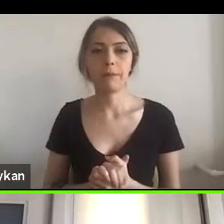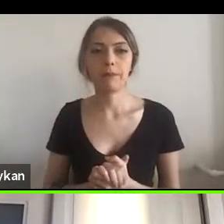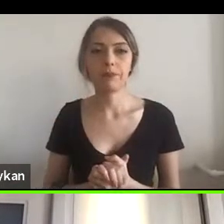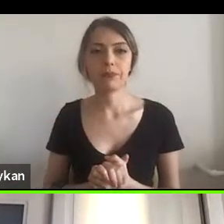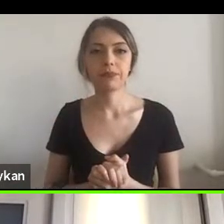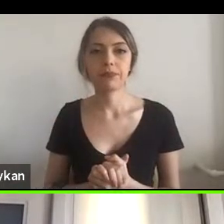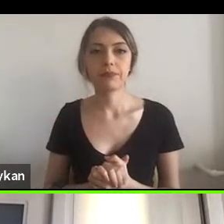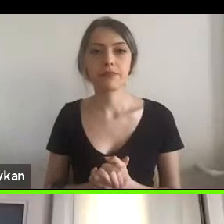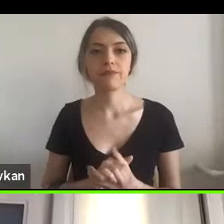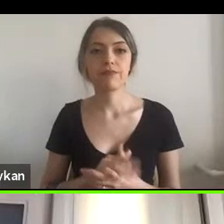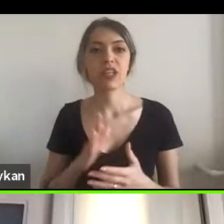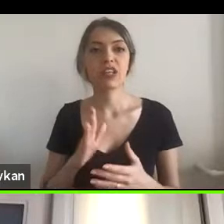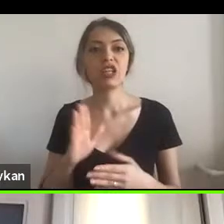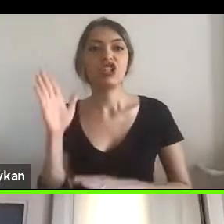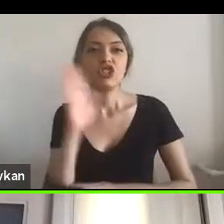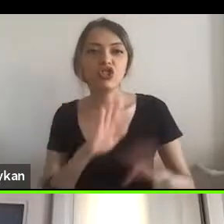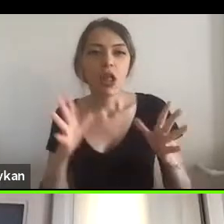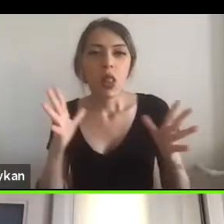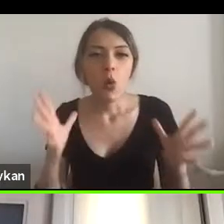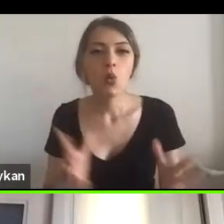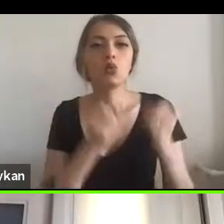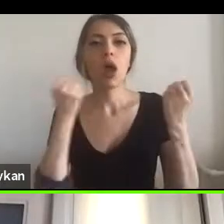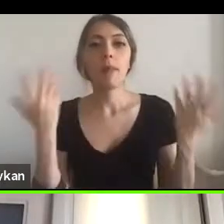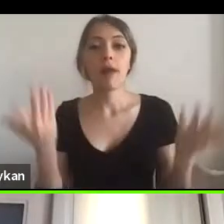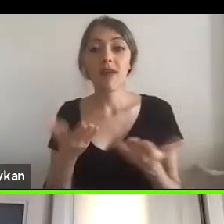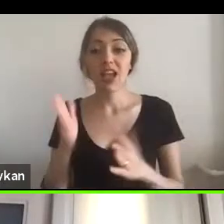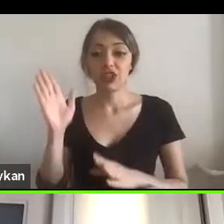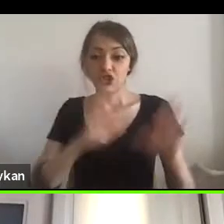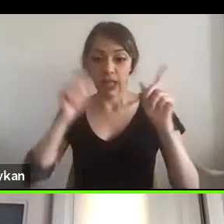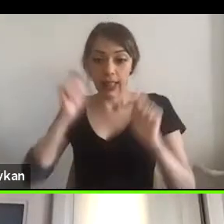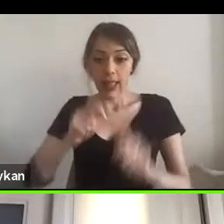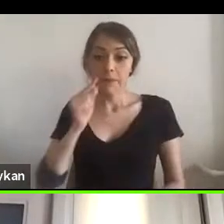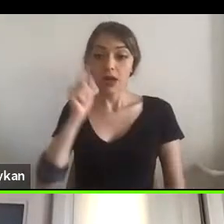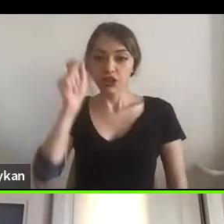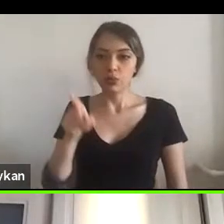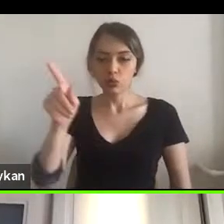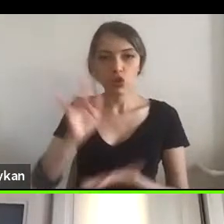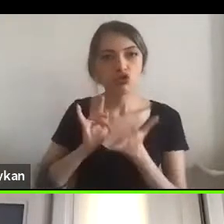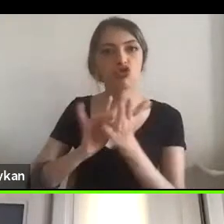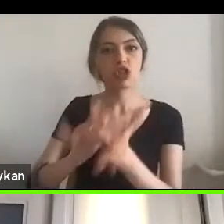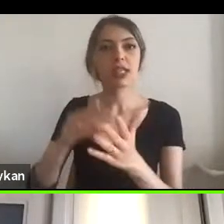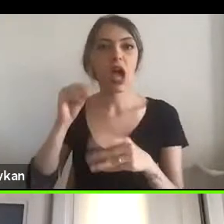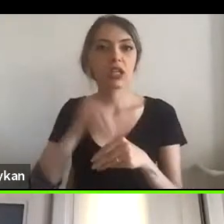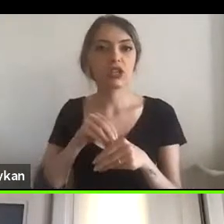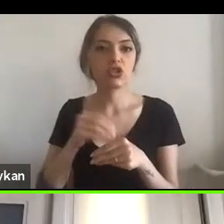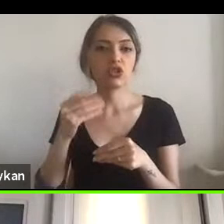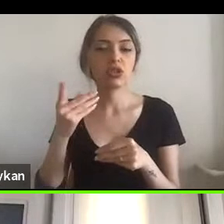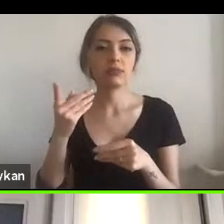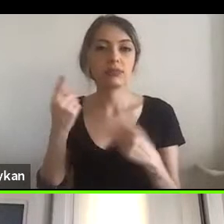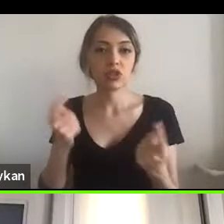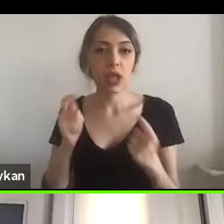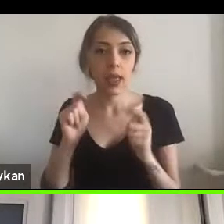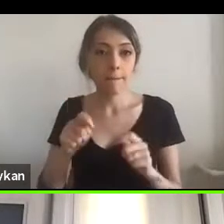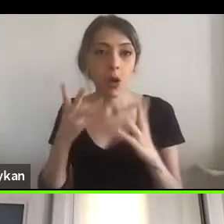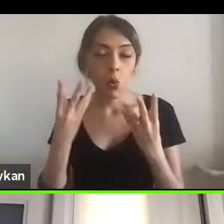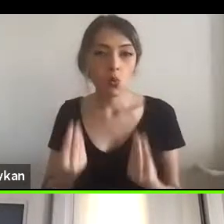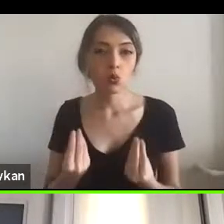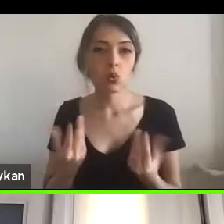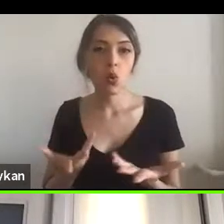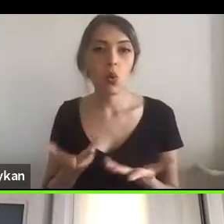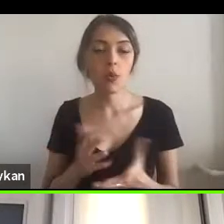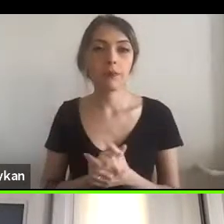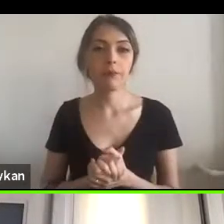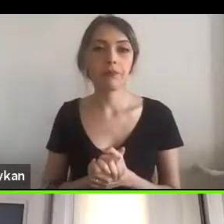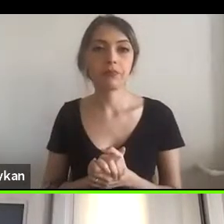bir şekilde şiddetten kurtarmak ya da işte failini cezalandırmak olunca yani zaten o biter bitmez, çoğunlukla